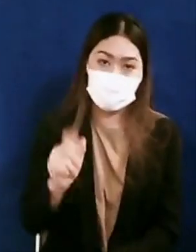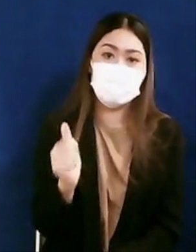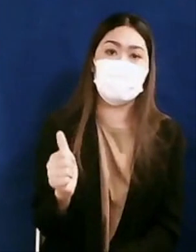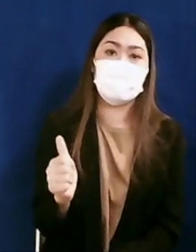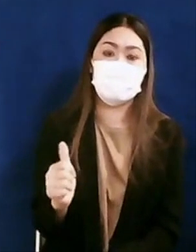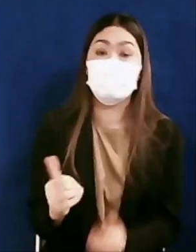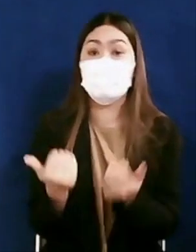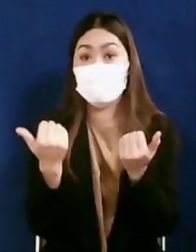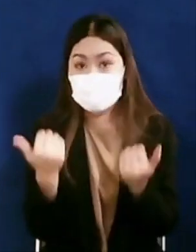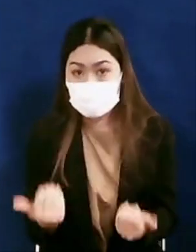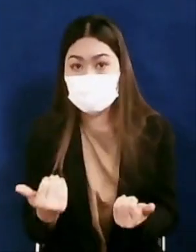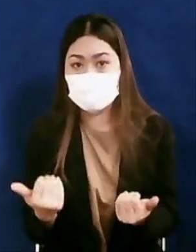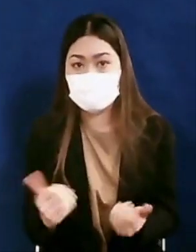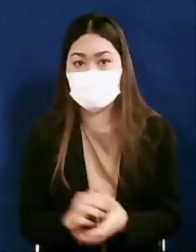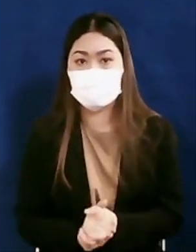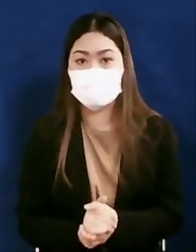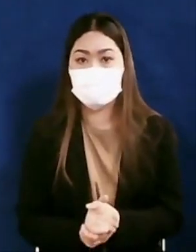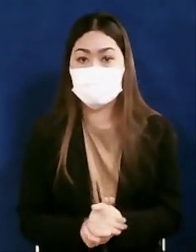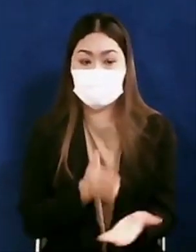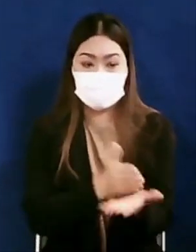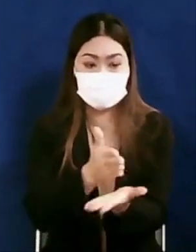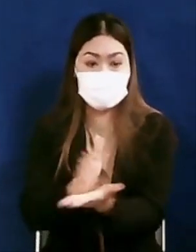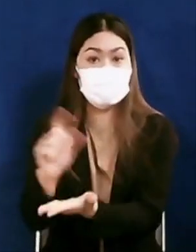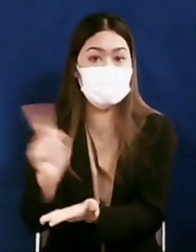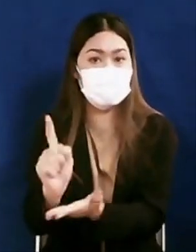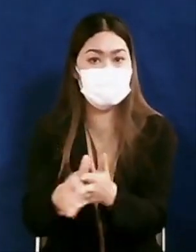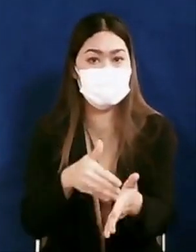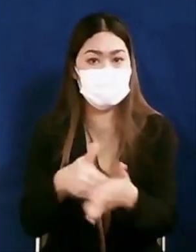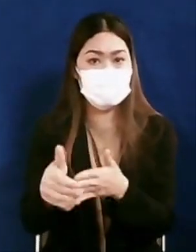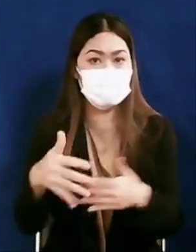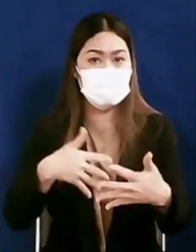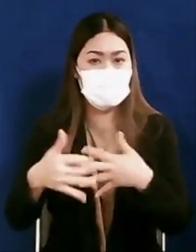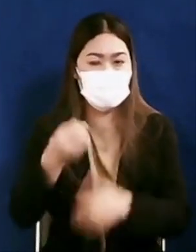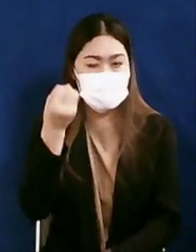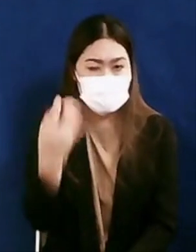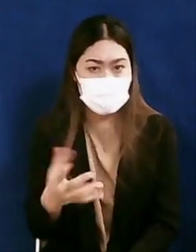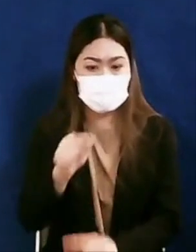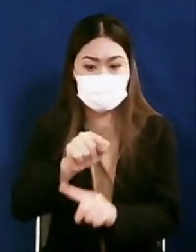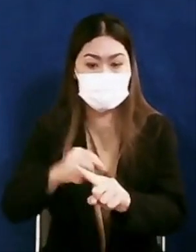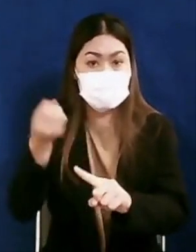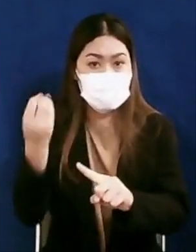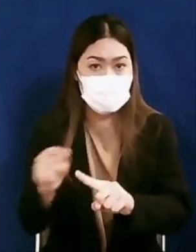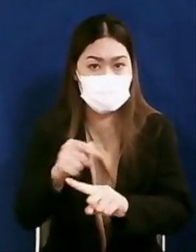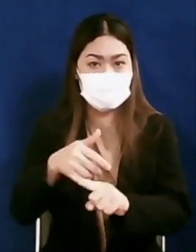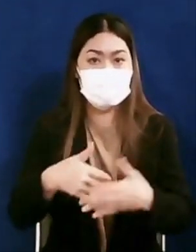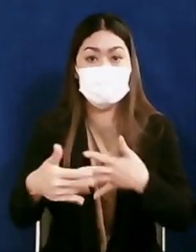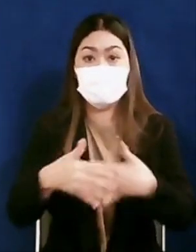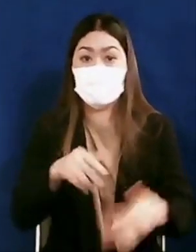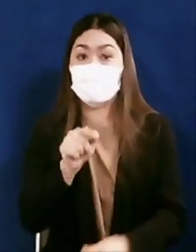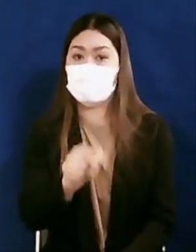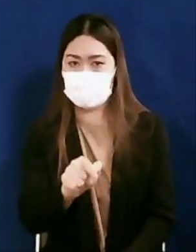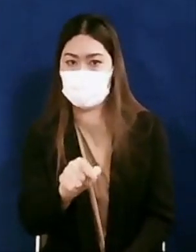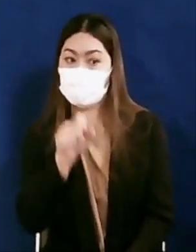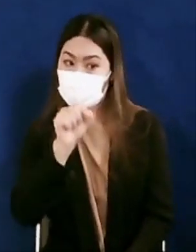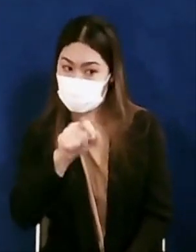ครับเพราะฉะนั้นยิ่งพื้นที่ไหนมีสีเทาเยอะๆคือเปอร์เซ็นต์เนี่ยเยอะๆท่านจะต้องไ